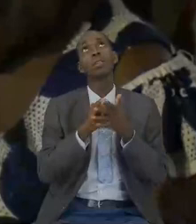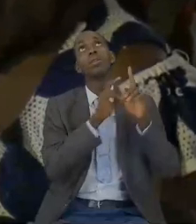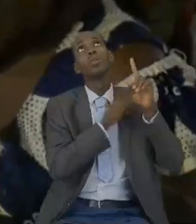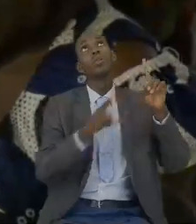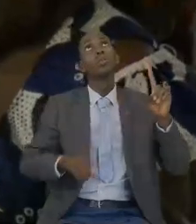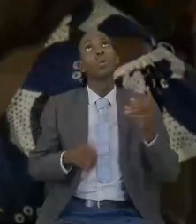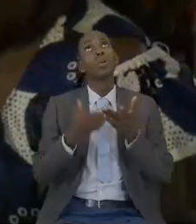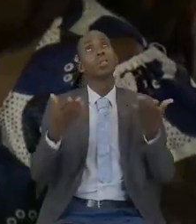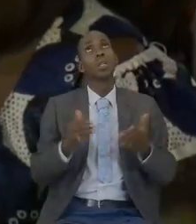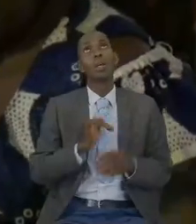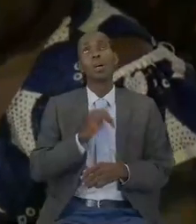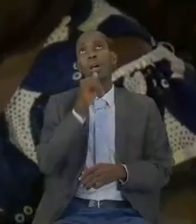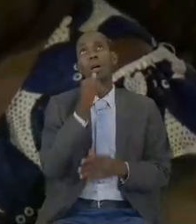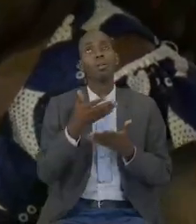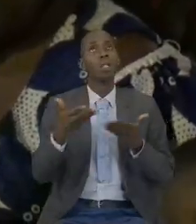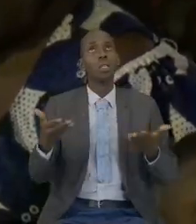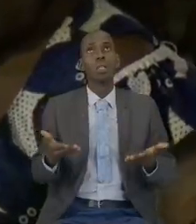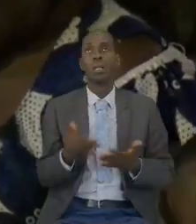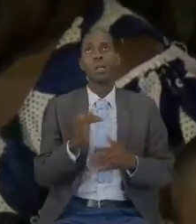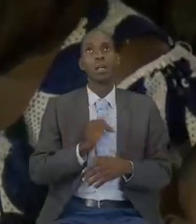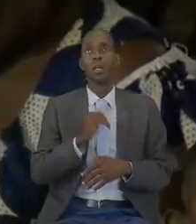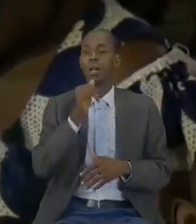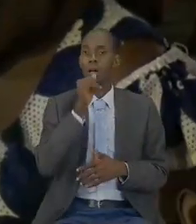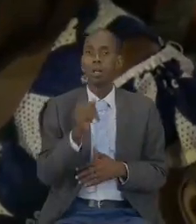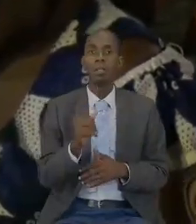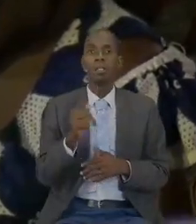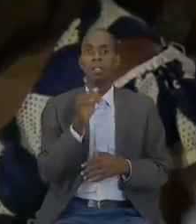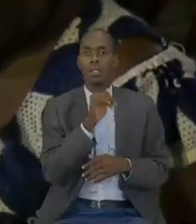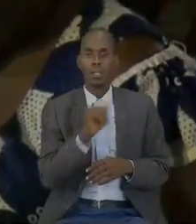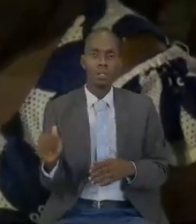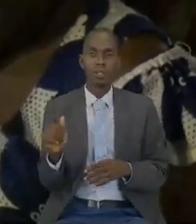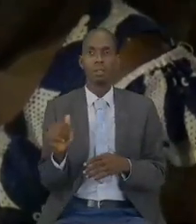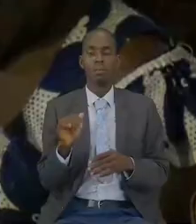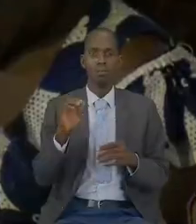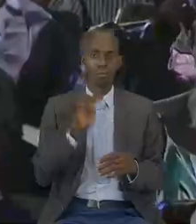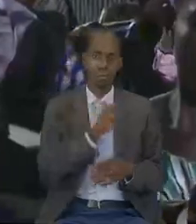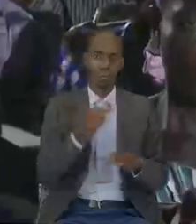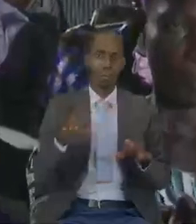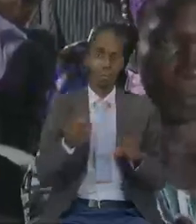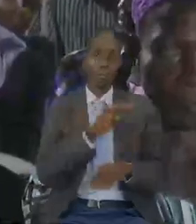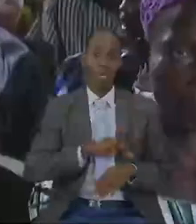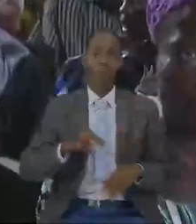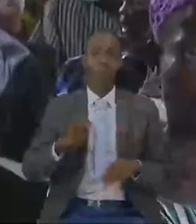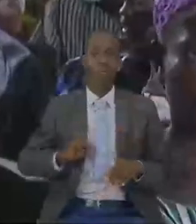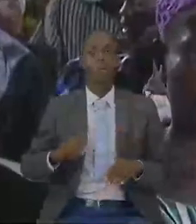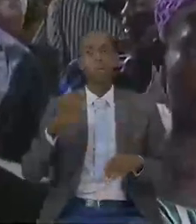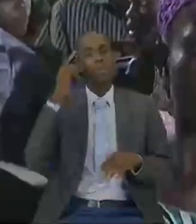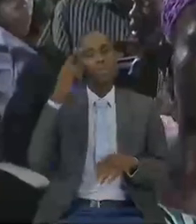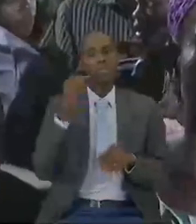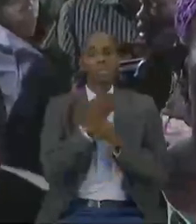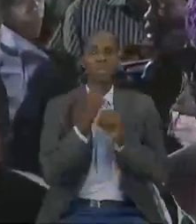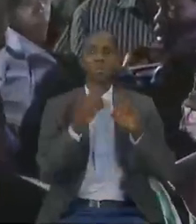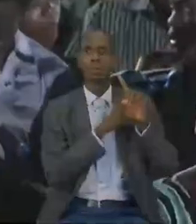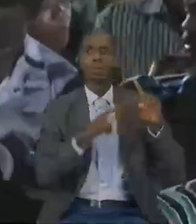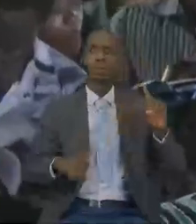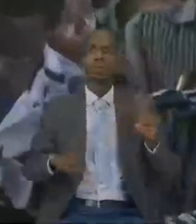et dis, Seigneur, me voici, me voici, me voici. Candidat pour le salut du